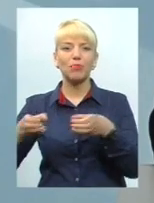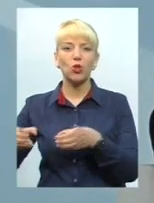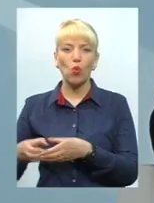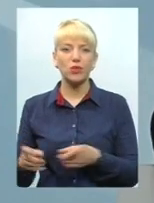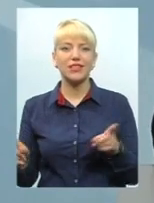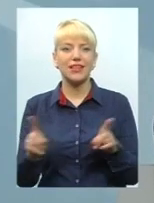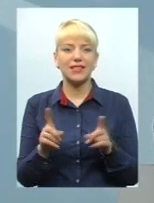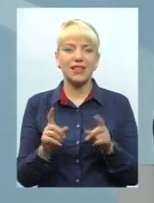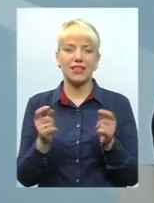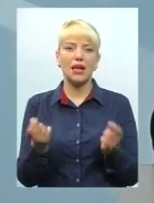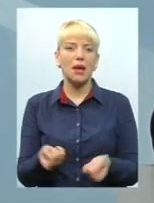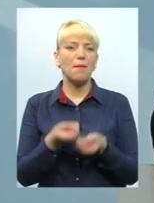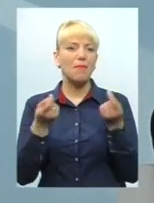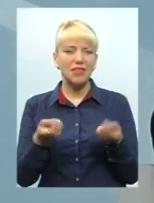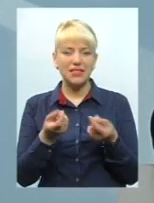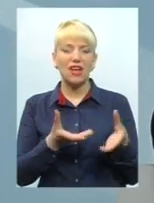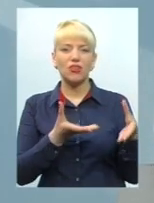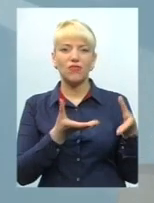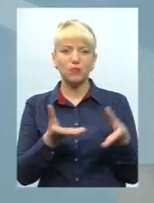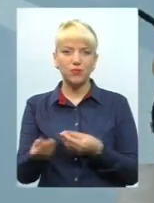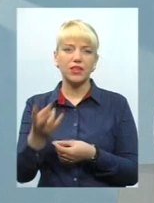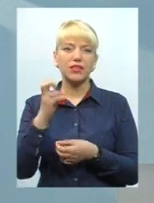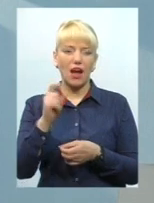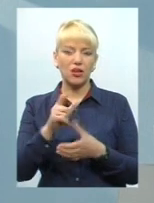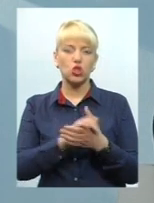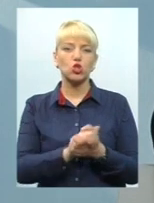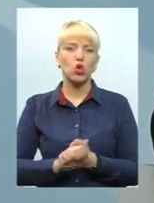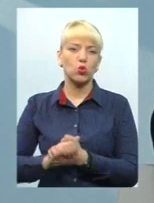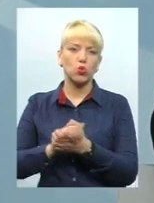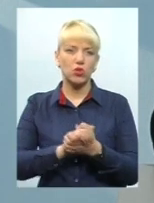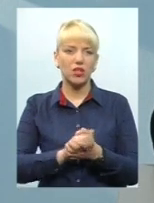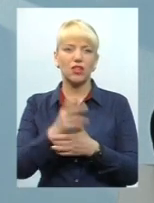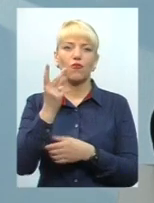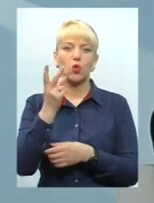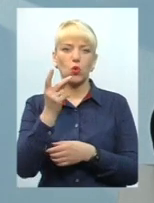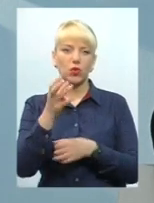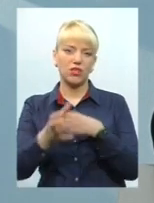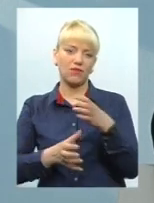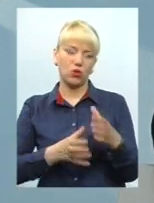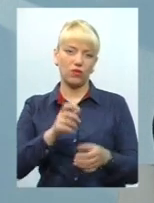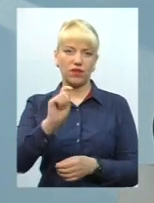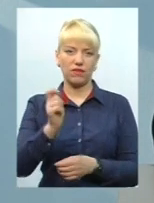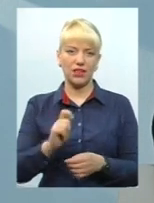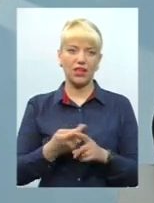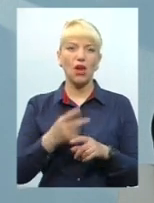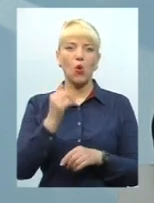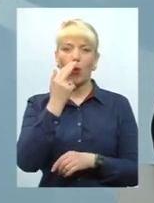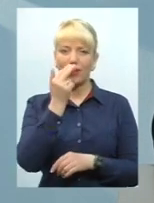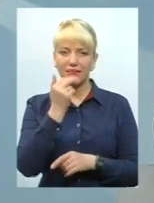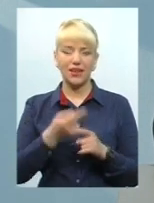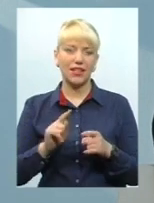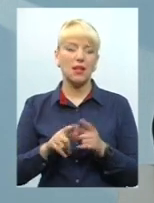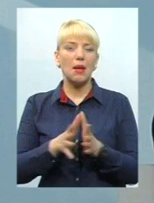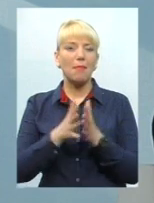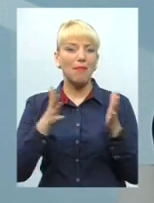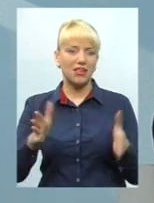дуже мізерну роль зіграли в, як союзники в Другій світовій війні Гітлера. Значить, була більша сила,